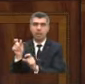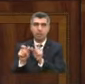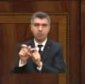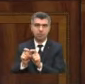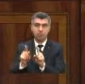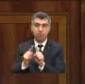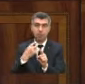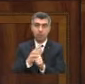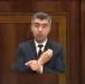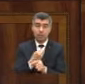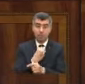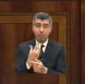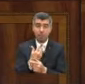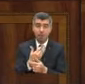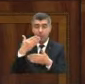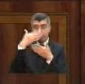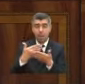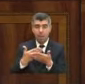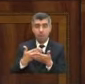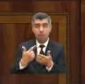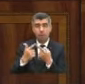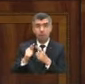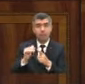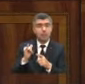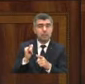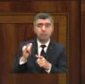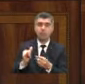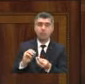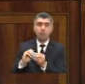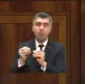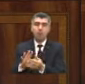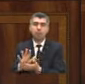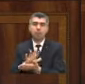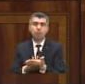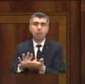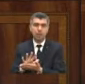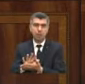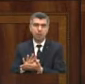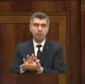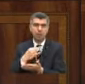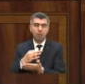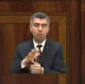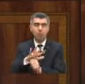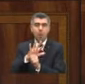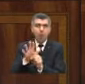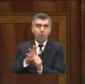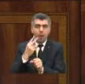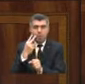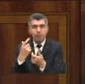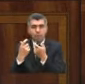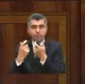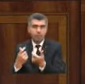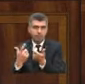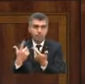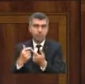الصحية ببلادنا السيد رئيس الحكومة تعاني من التخبط والارتجالية والهشاشة، وهو ما أتت الجائحة بالملموس، حيث